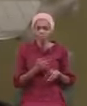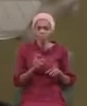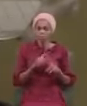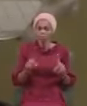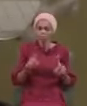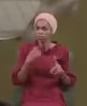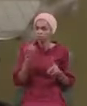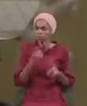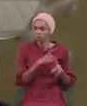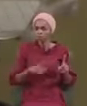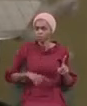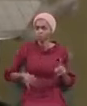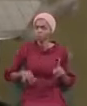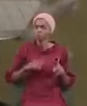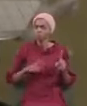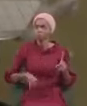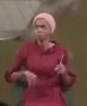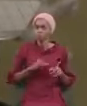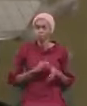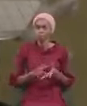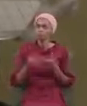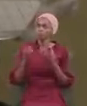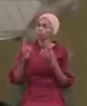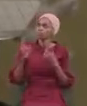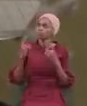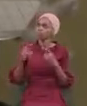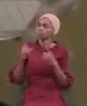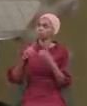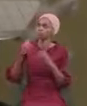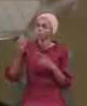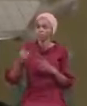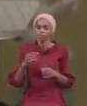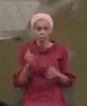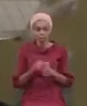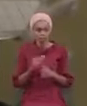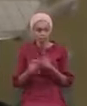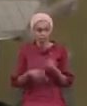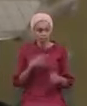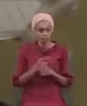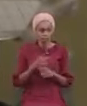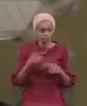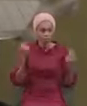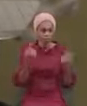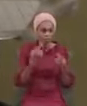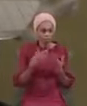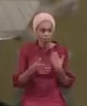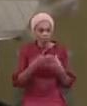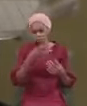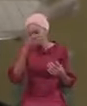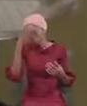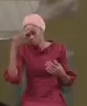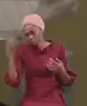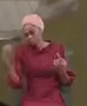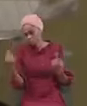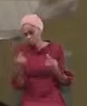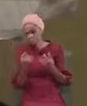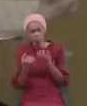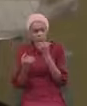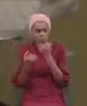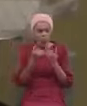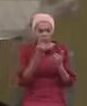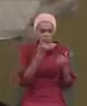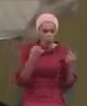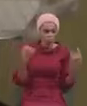péché il y a une provision pour toi pour cela ce matin que ce soit erreur ou omission ignance comme tu viens de C